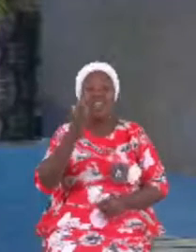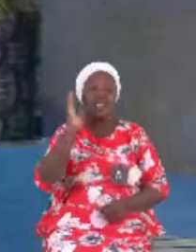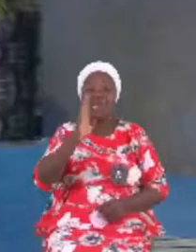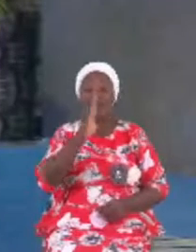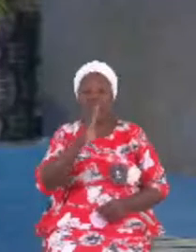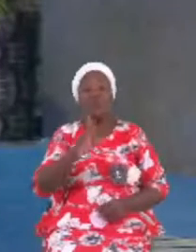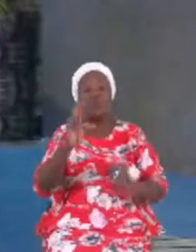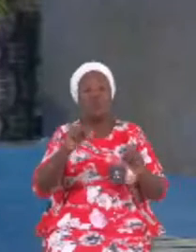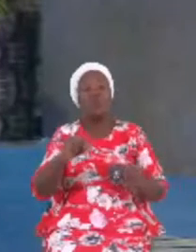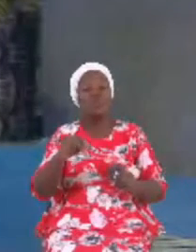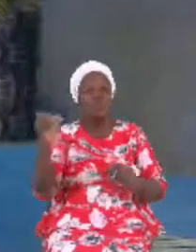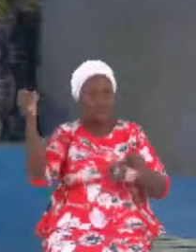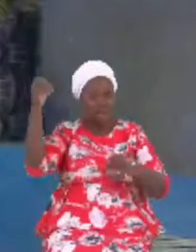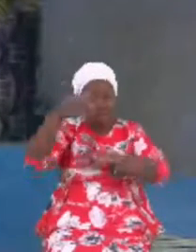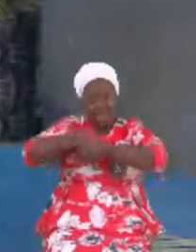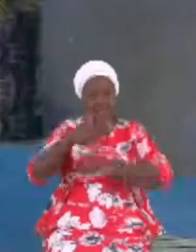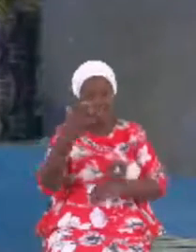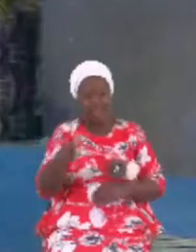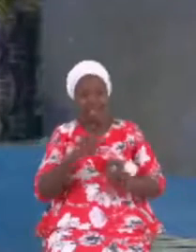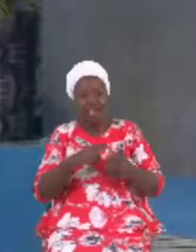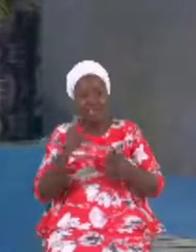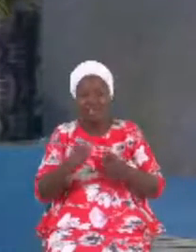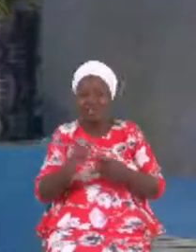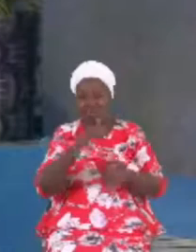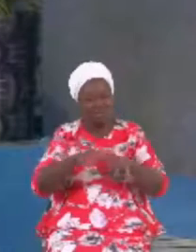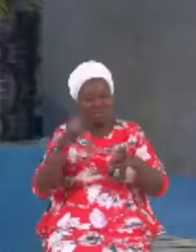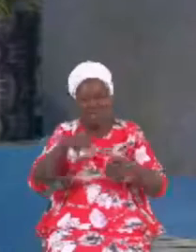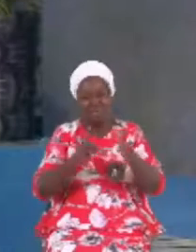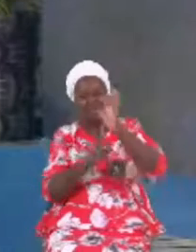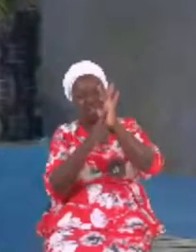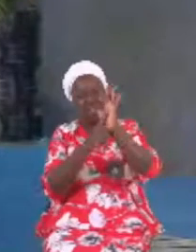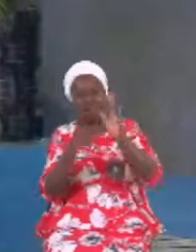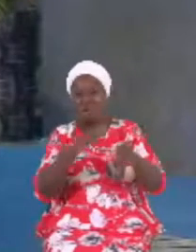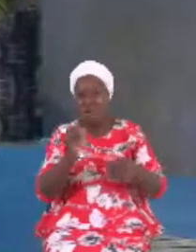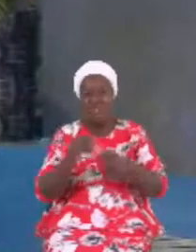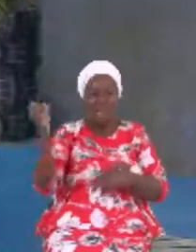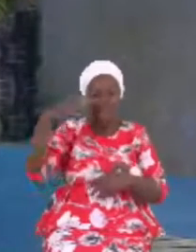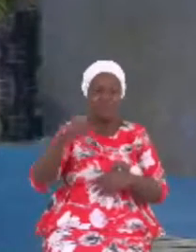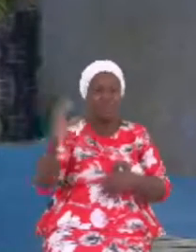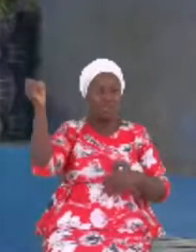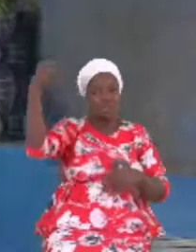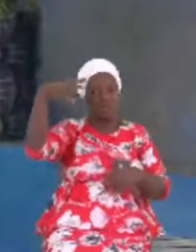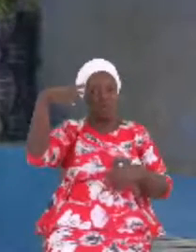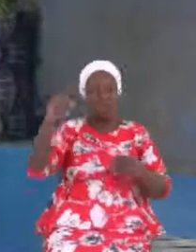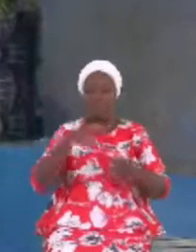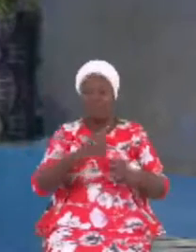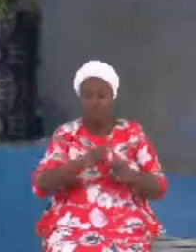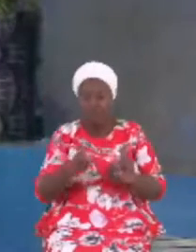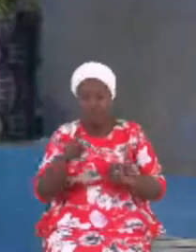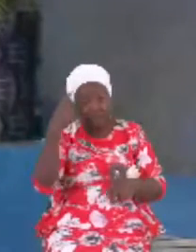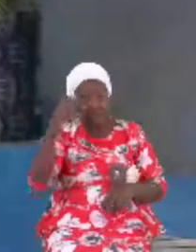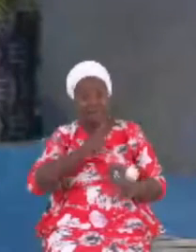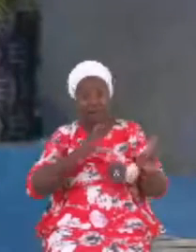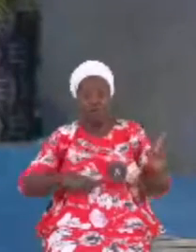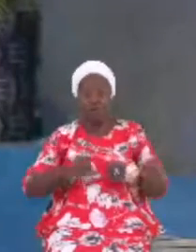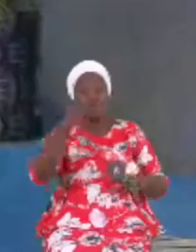nuit. Et ils n'auront besoin ni de lampe, ni de lumière. Parce que le Seigneur,